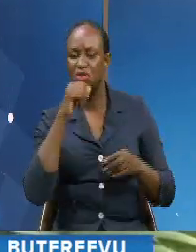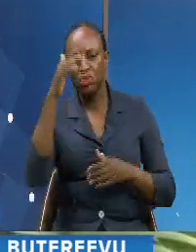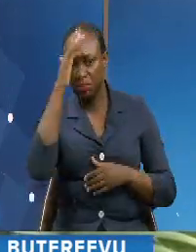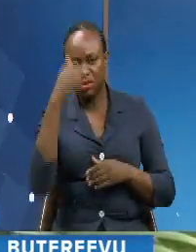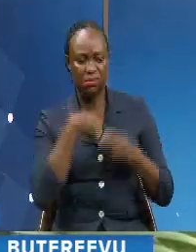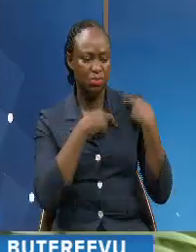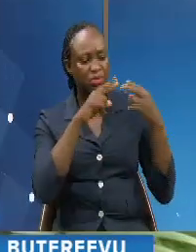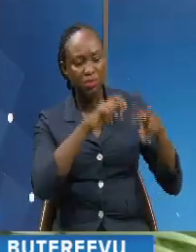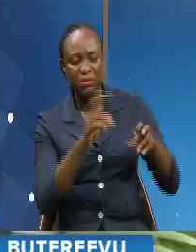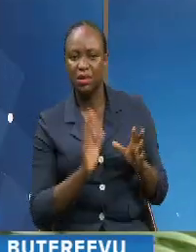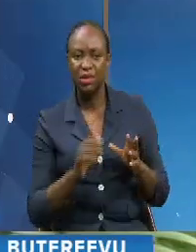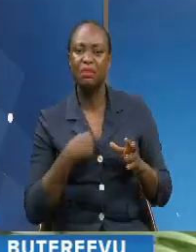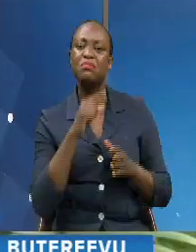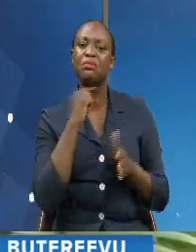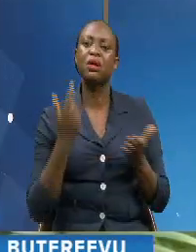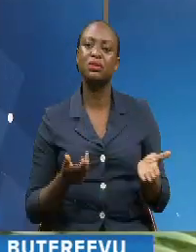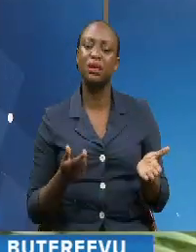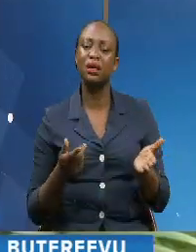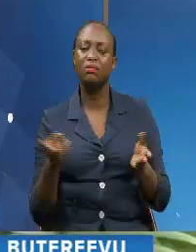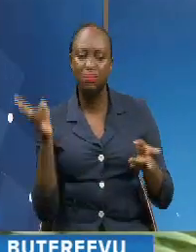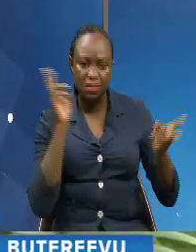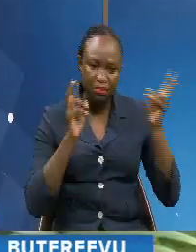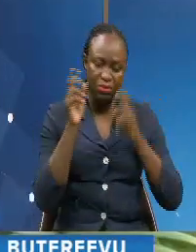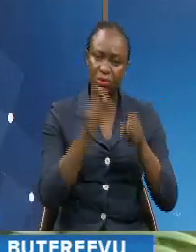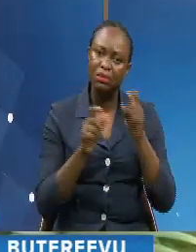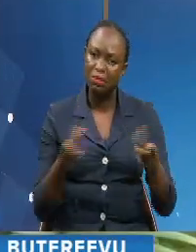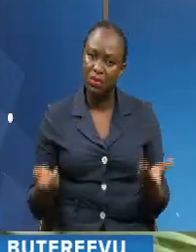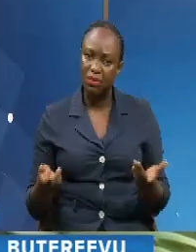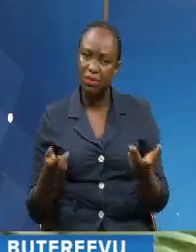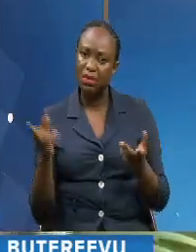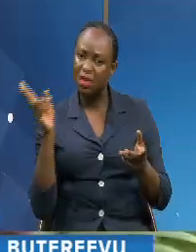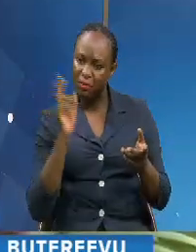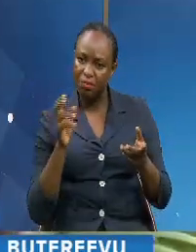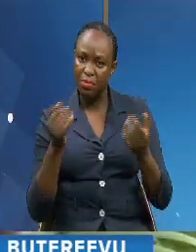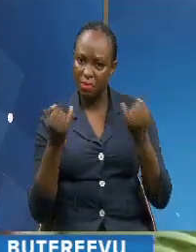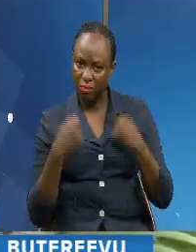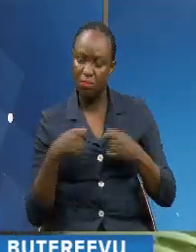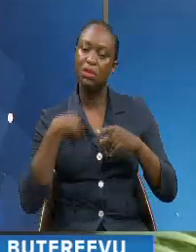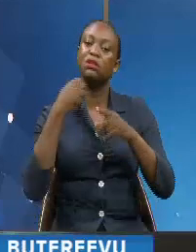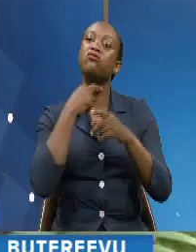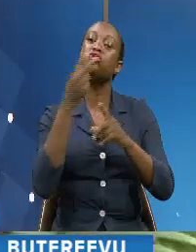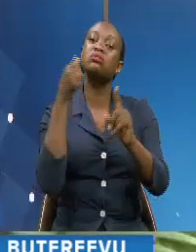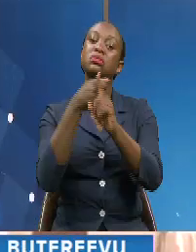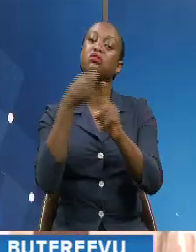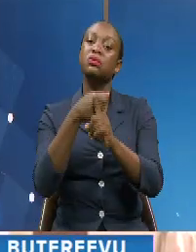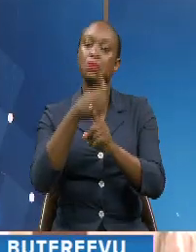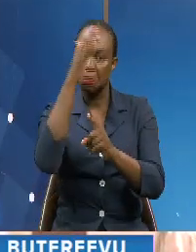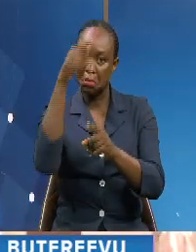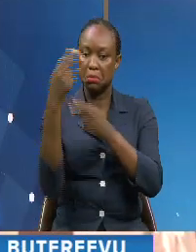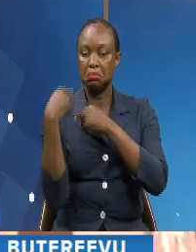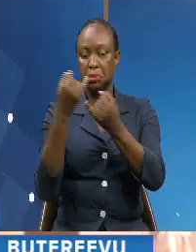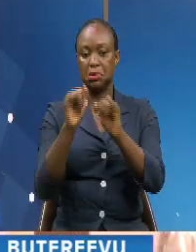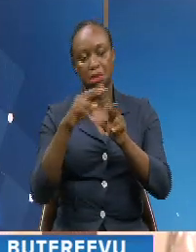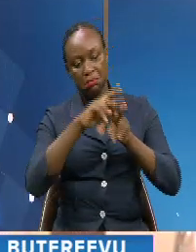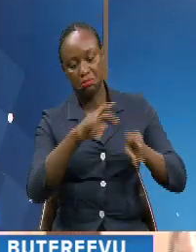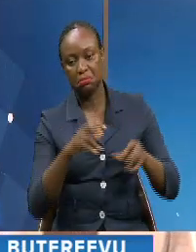enoonyereza. Nze ndi musumba awuliriza abantu. Bwe bangamba nenkola alarm. Police eyina okutandikira awo. Mu kiseera kino abasumba